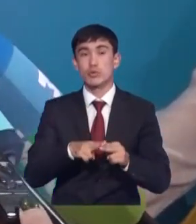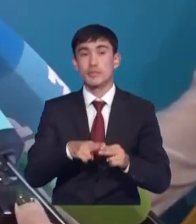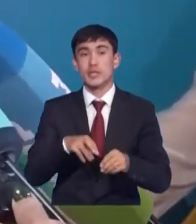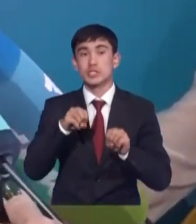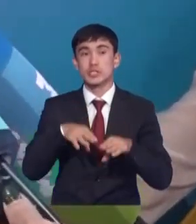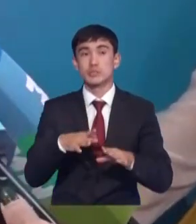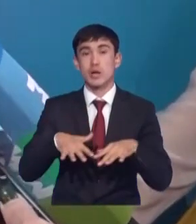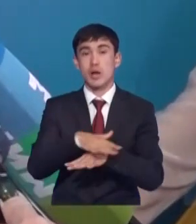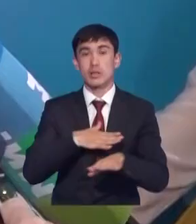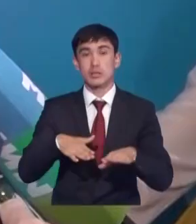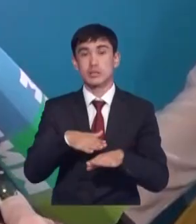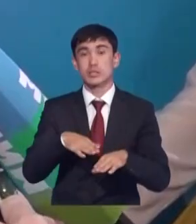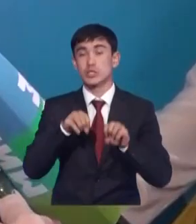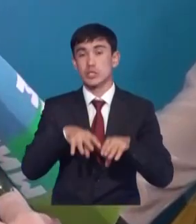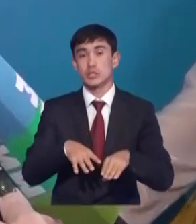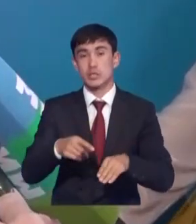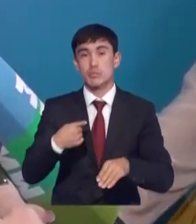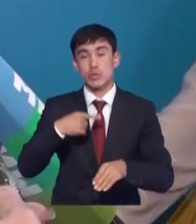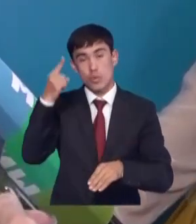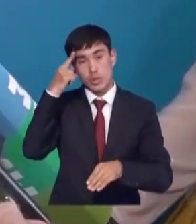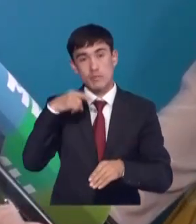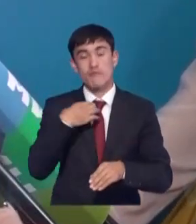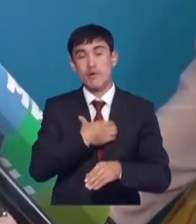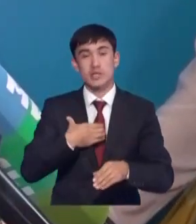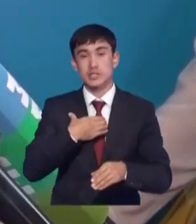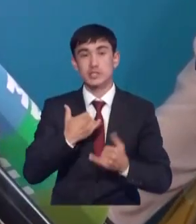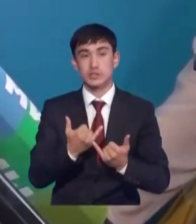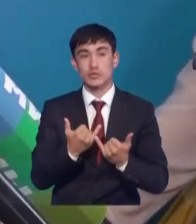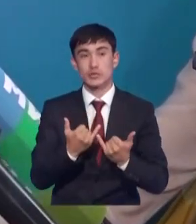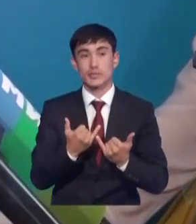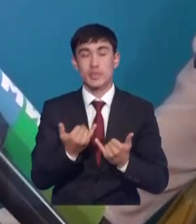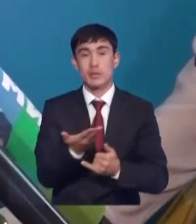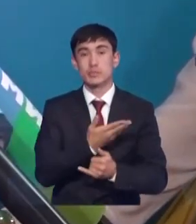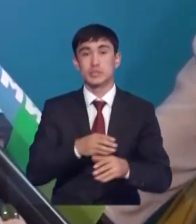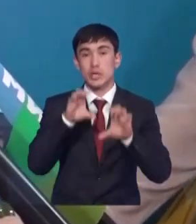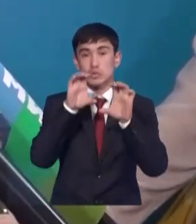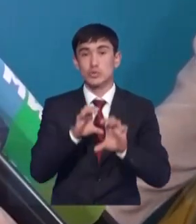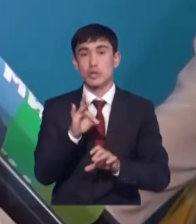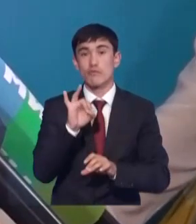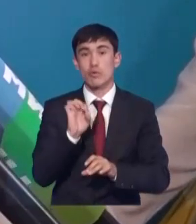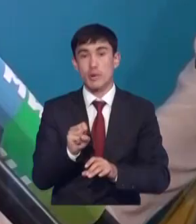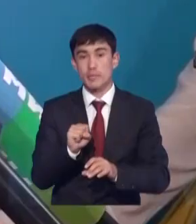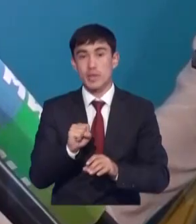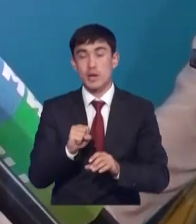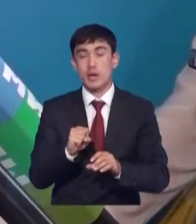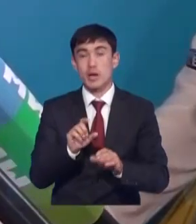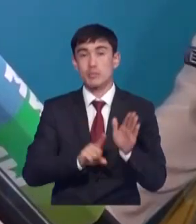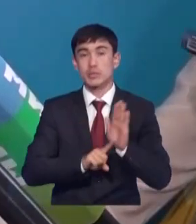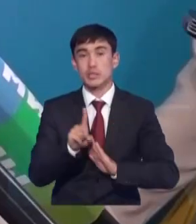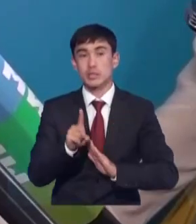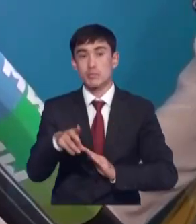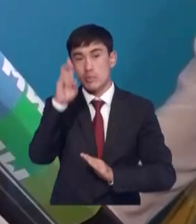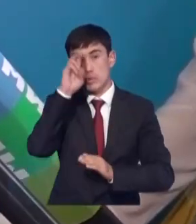шешімді халық қабылдап жатыр. Мен ойлаймын, ең негізгі мәселе осы. Бүгінгі біз конституциялық реформаны қабылдадық.